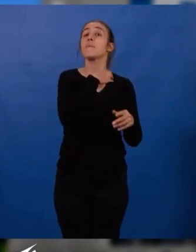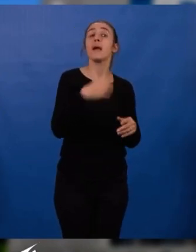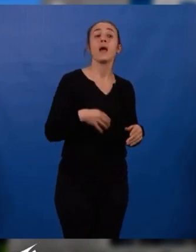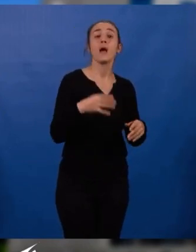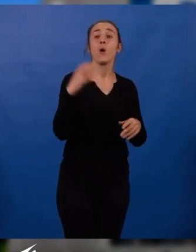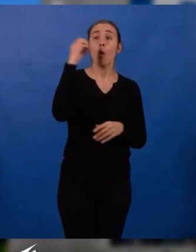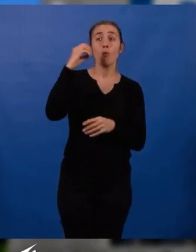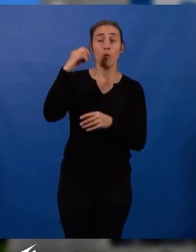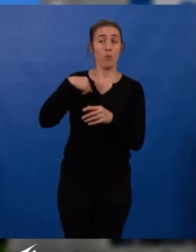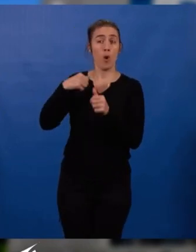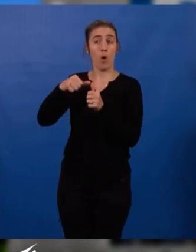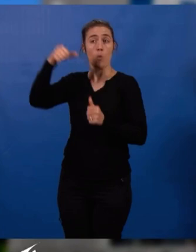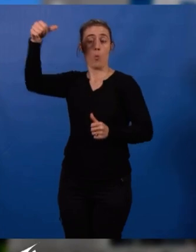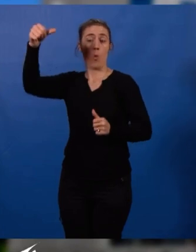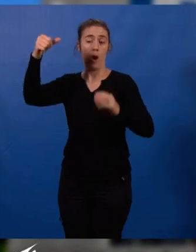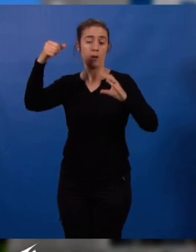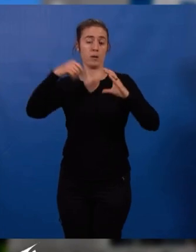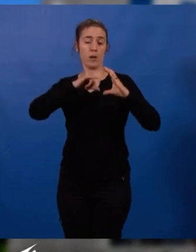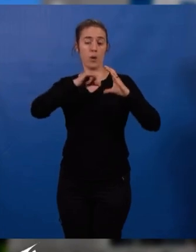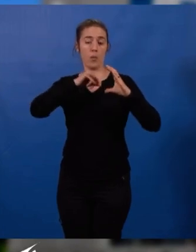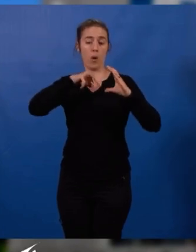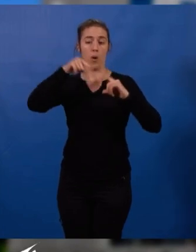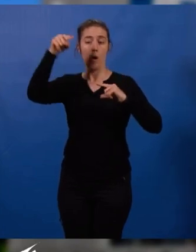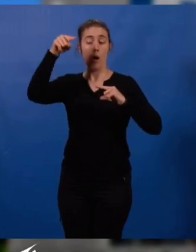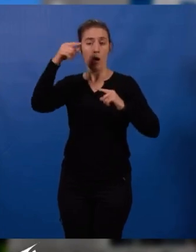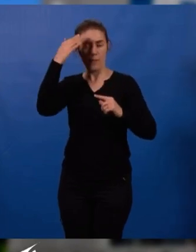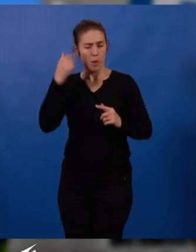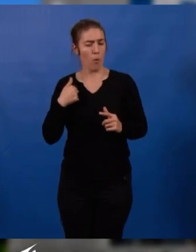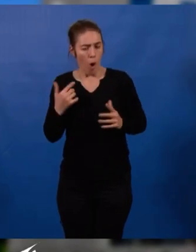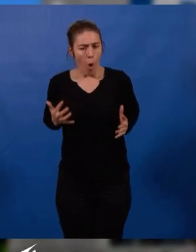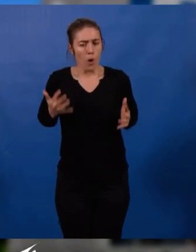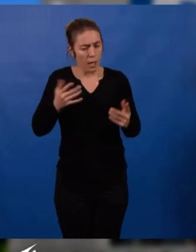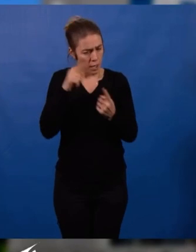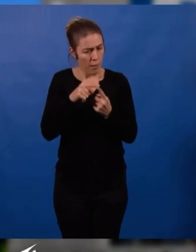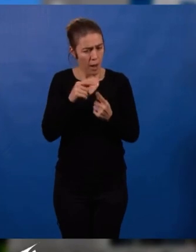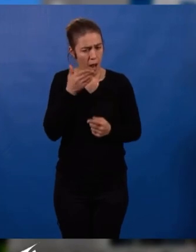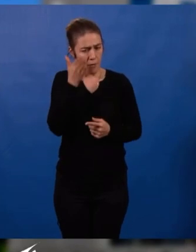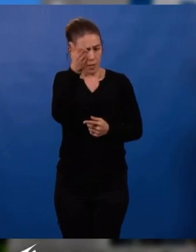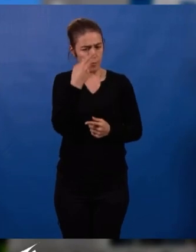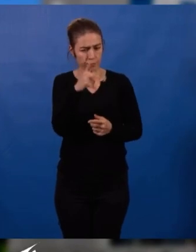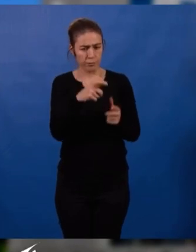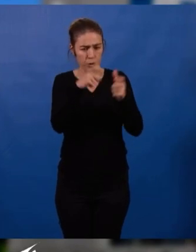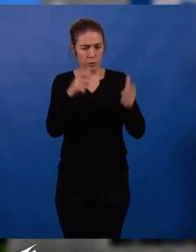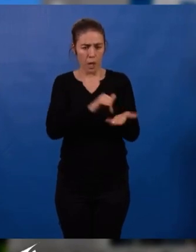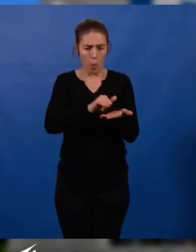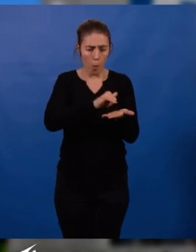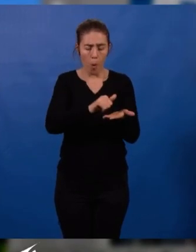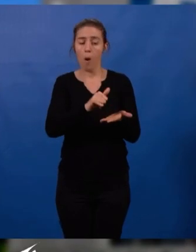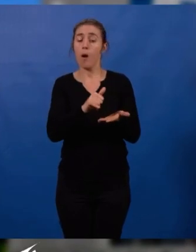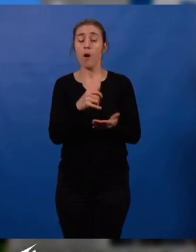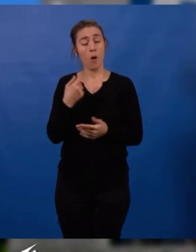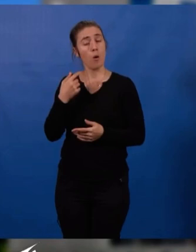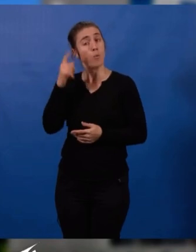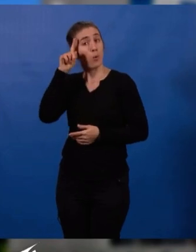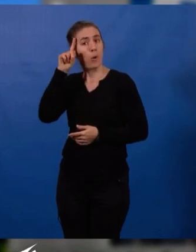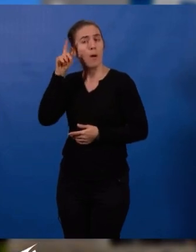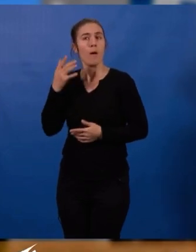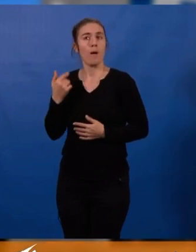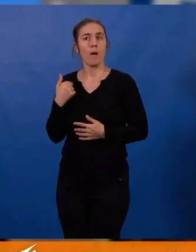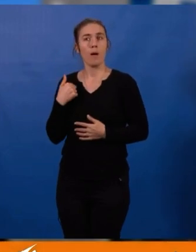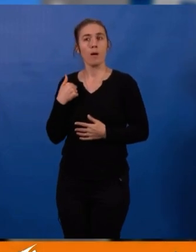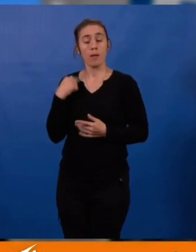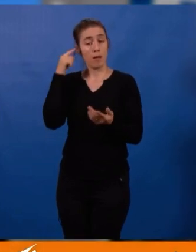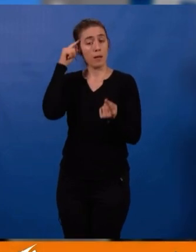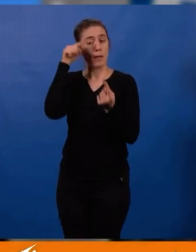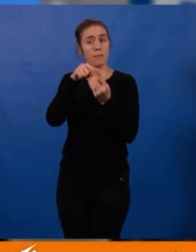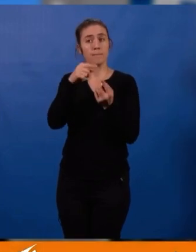assez éloignée géographiquement de l'aéroport, s'investit dans le débat sur l'avenir de cette infrastructure, c'est parce que le sujet dont nous parlons n'est pas seulement